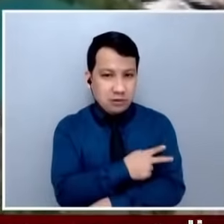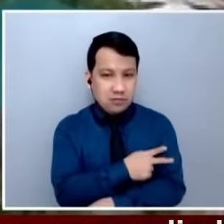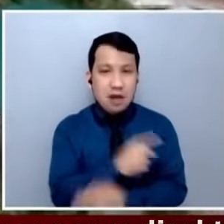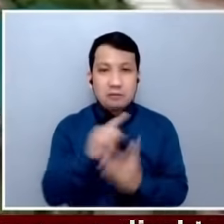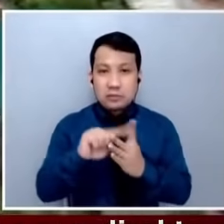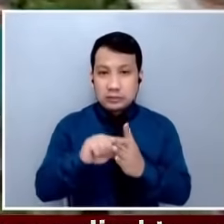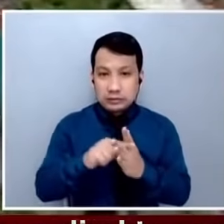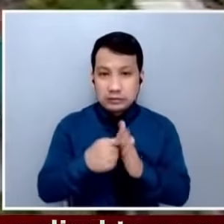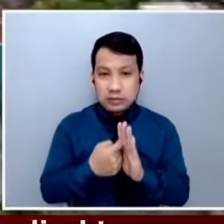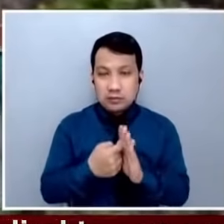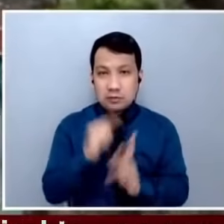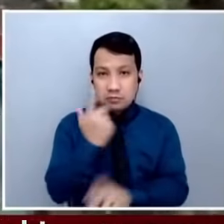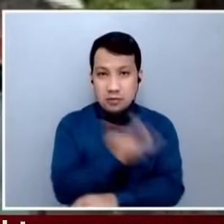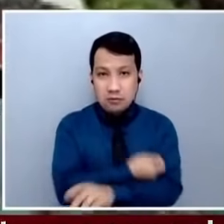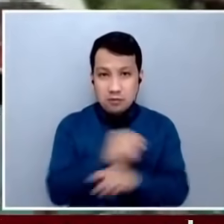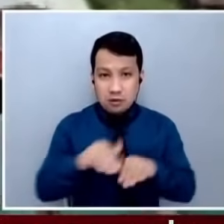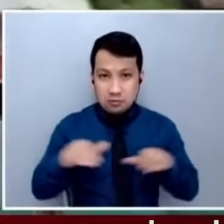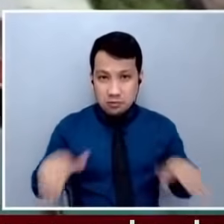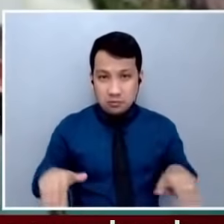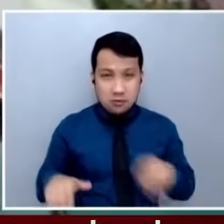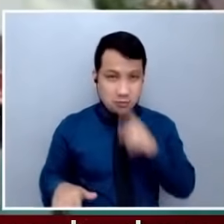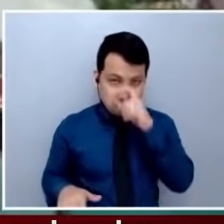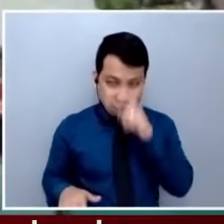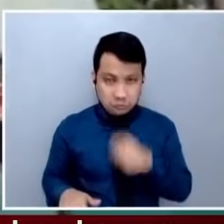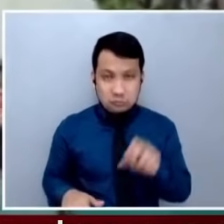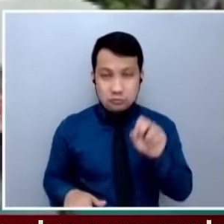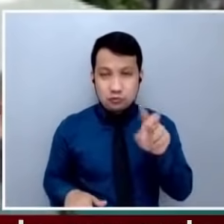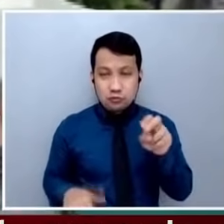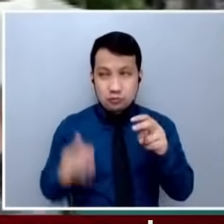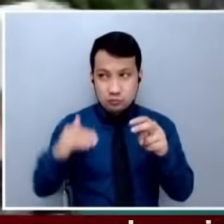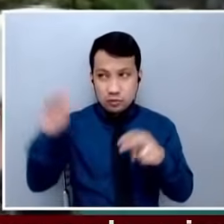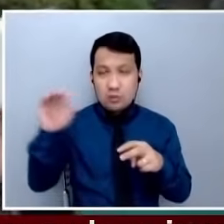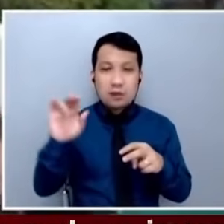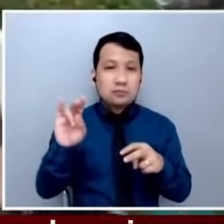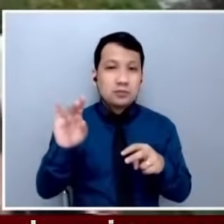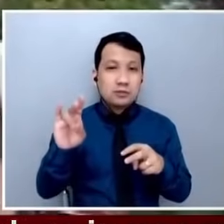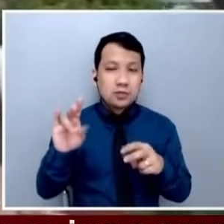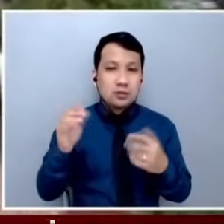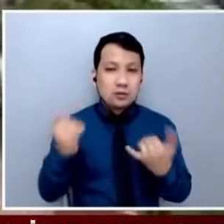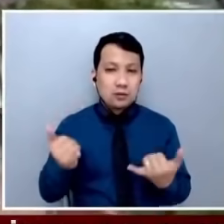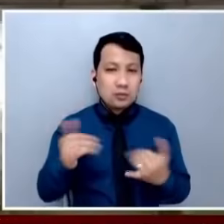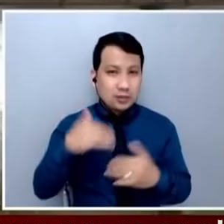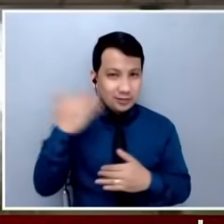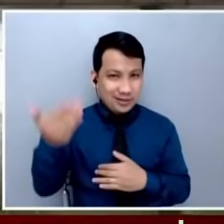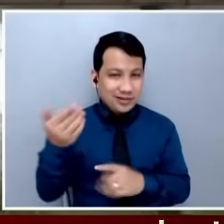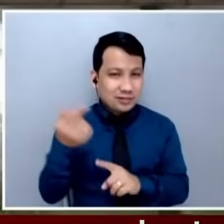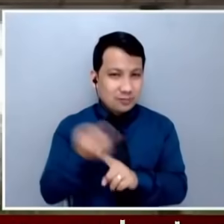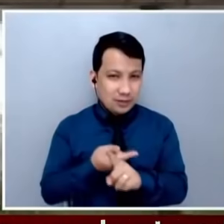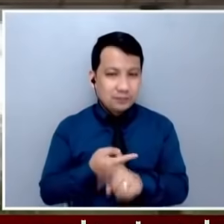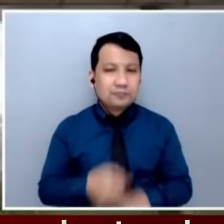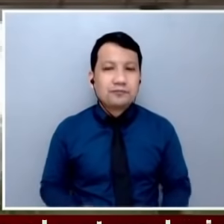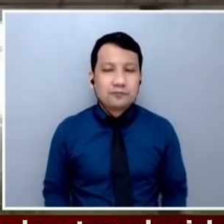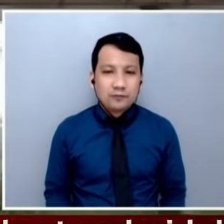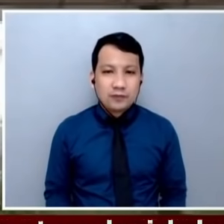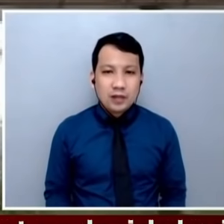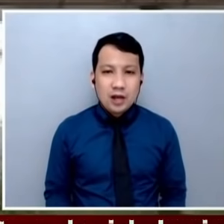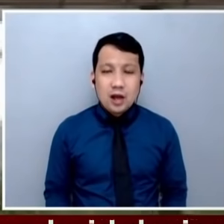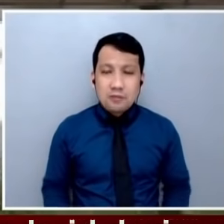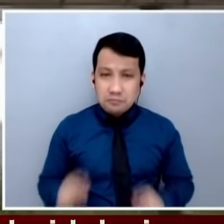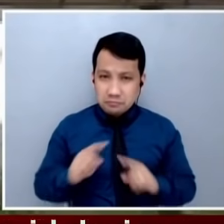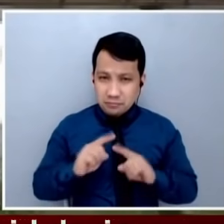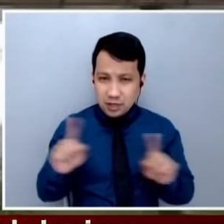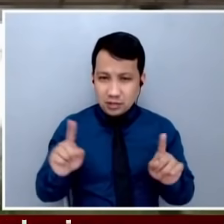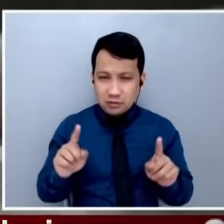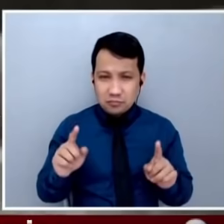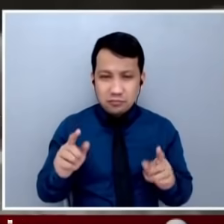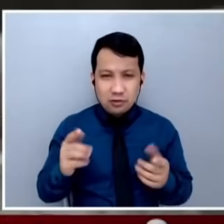rin ang pagbabakuna sa mga batang edad 12 hanggang 17 taong gulang sa susunod na buwan. Pero sa kabila ng pagbuti ng